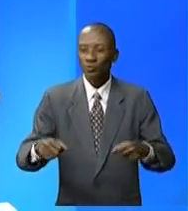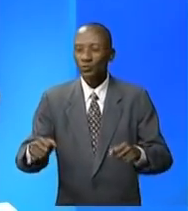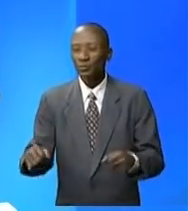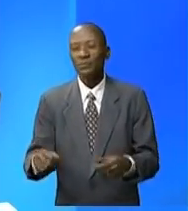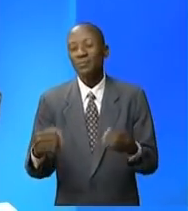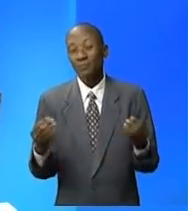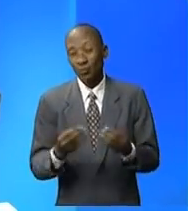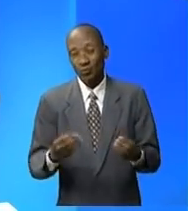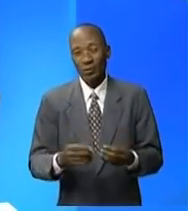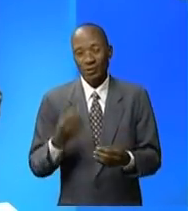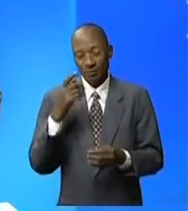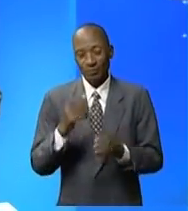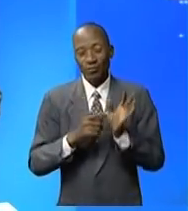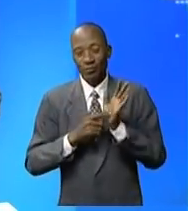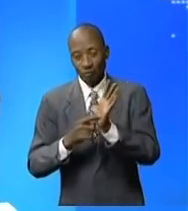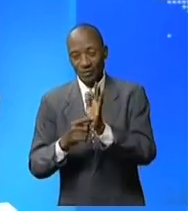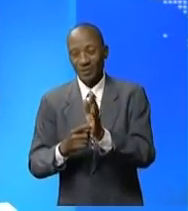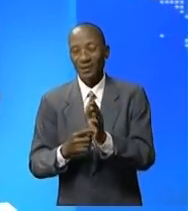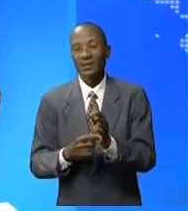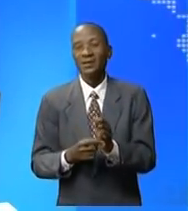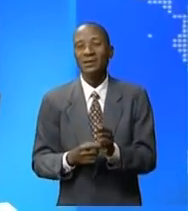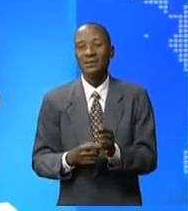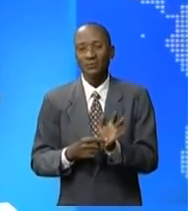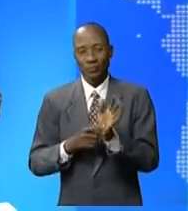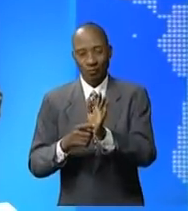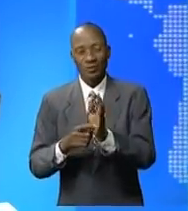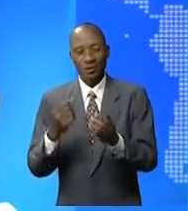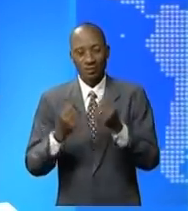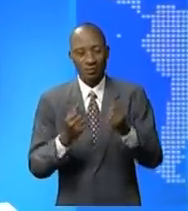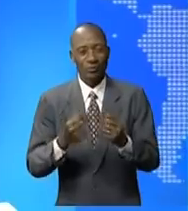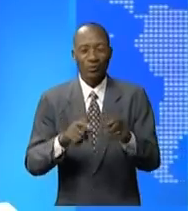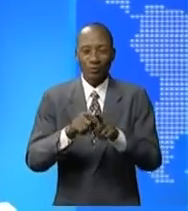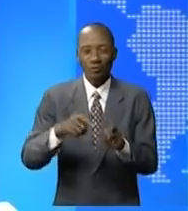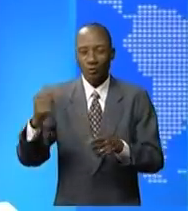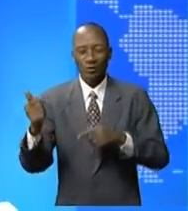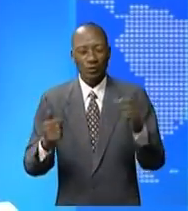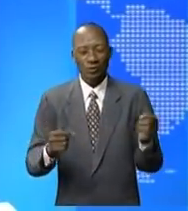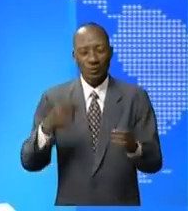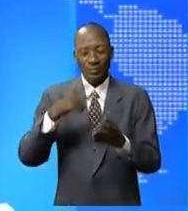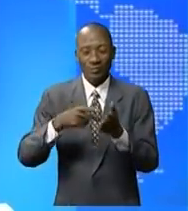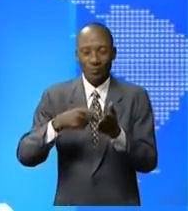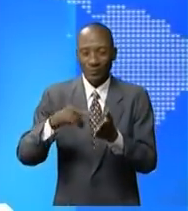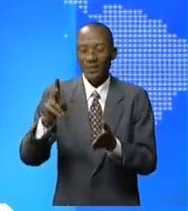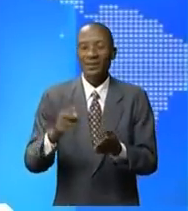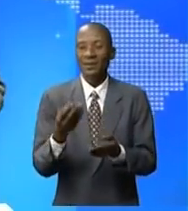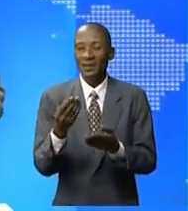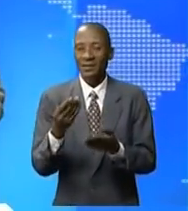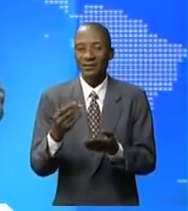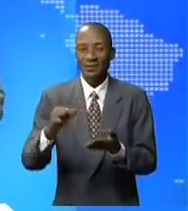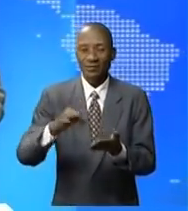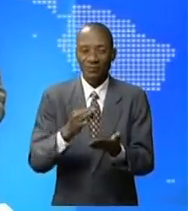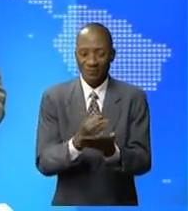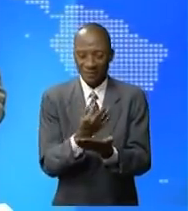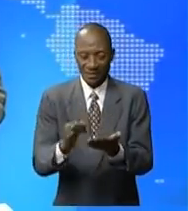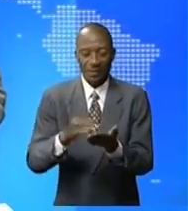la gestion responsable de deniers publics. Cette campagne organisée par la CCM entendait la coordination